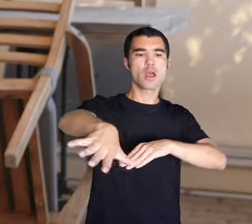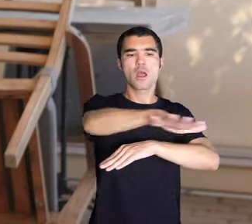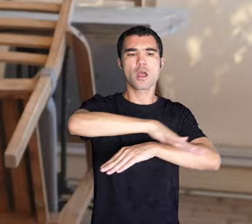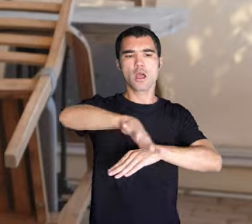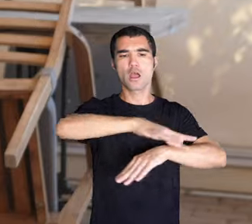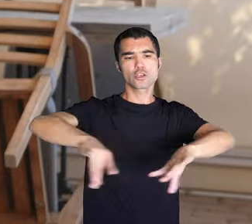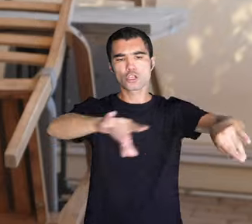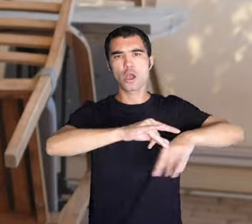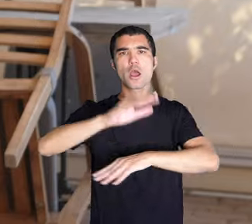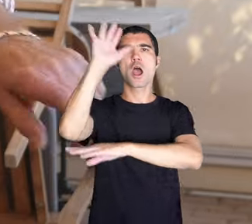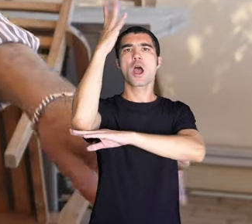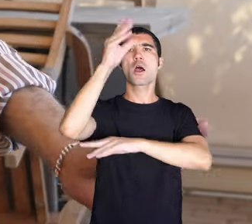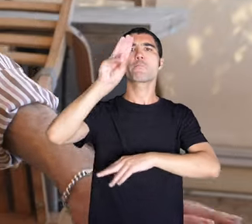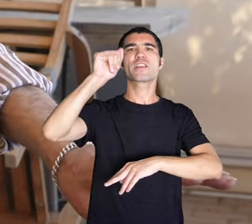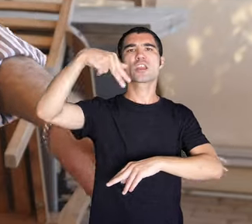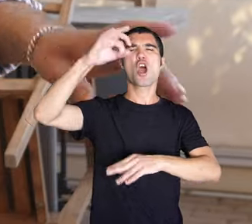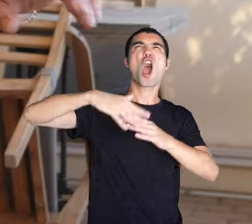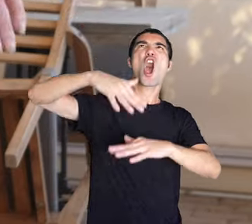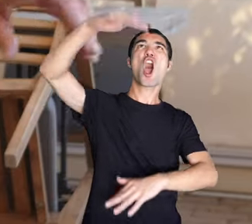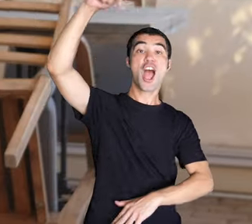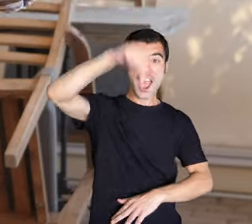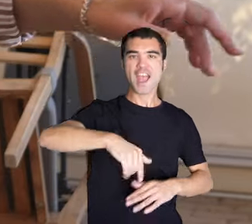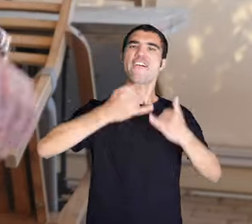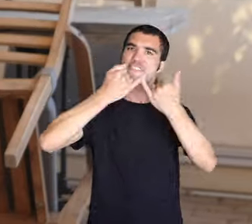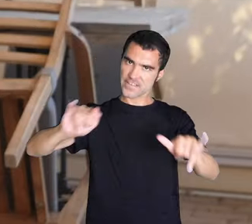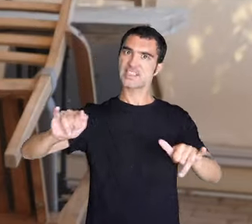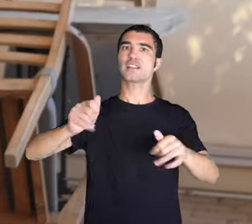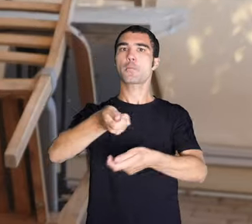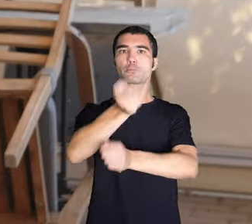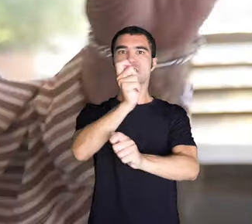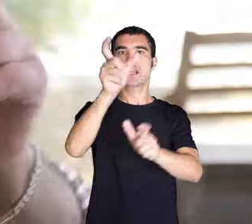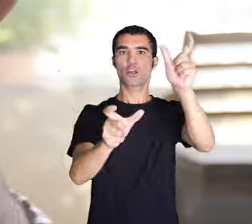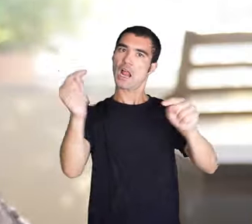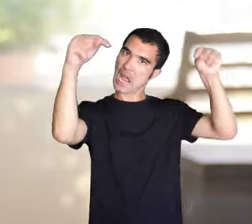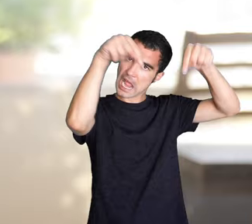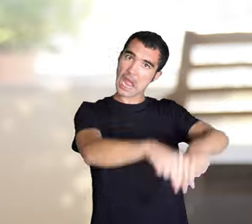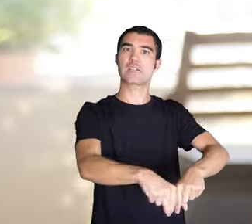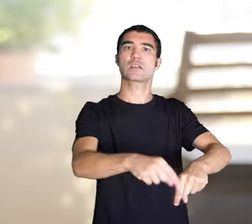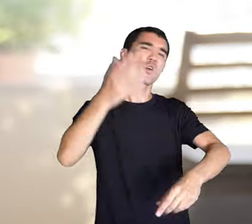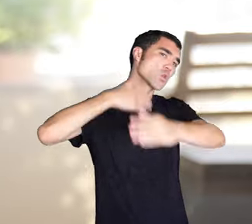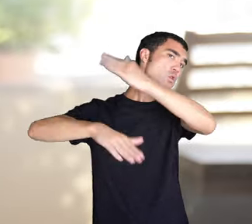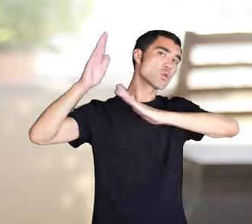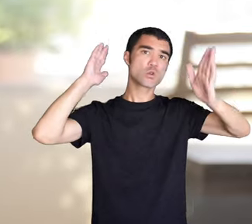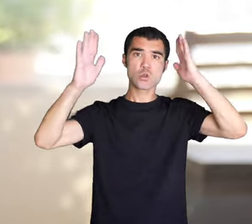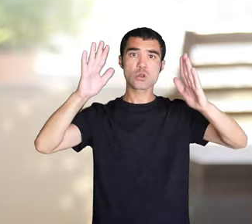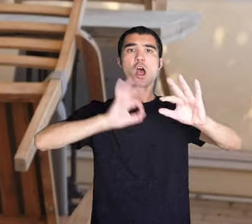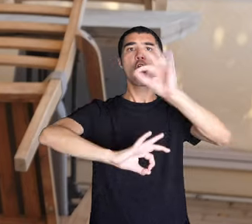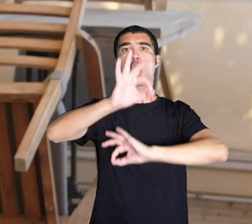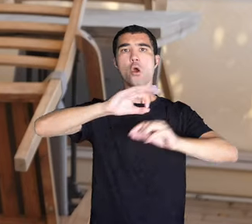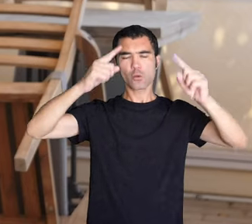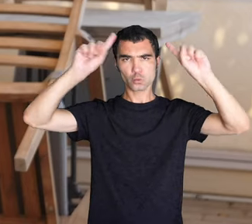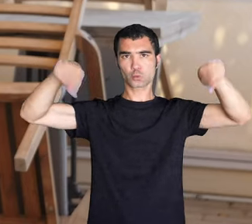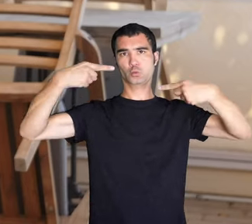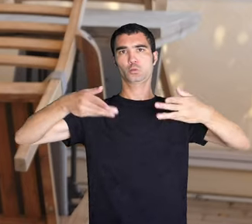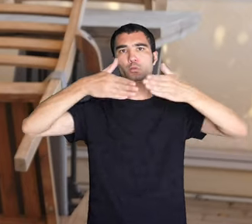molt gros allà. I feien les festes, els pescadors la feien allà. Aquell temps l'organitzaven els pescadors. Un